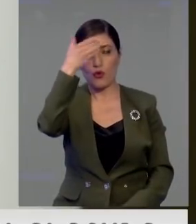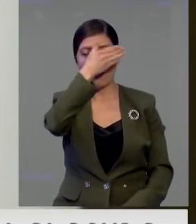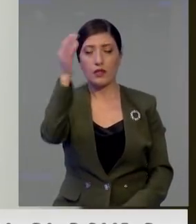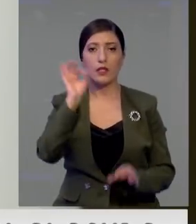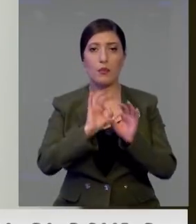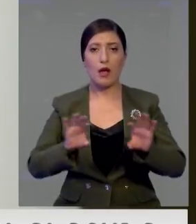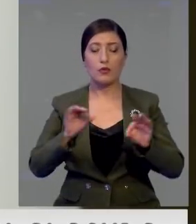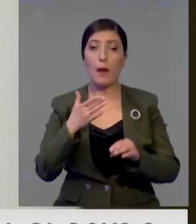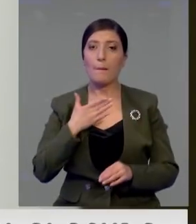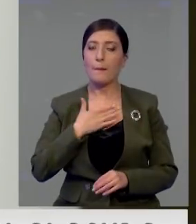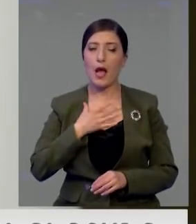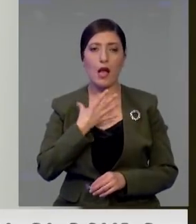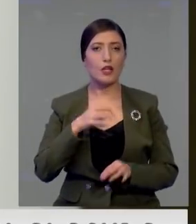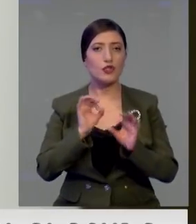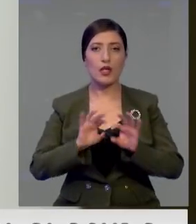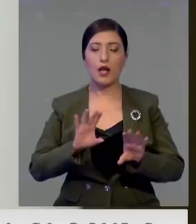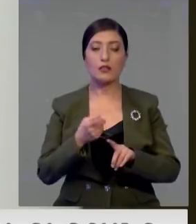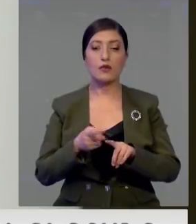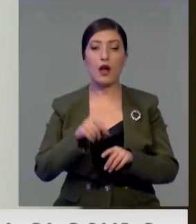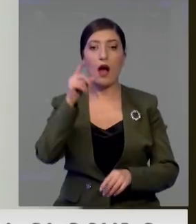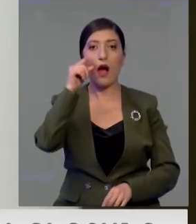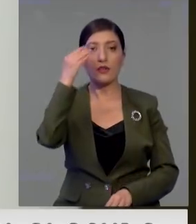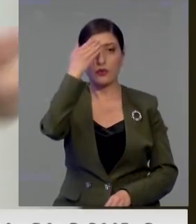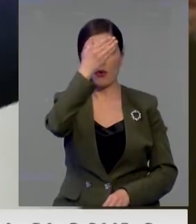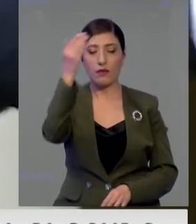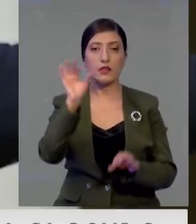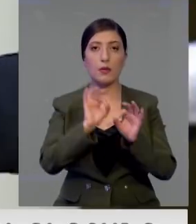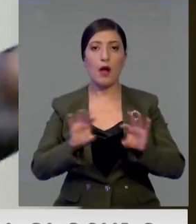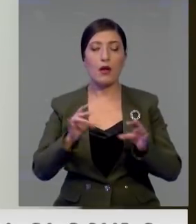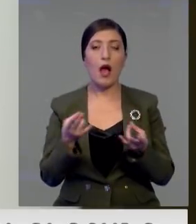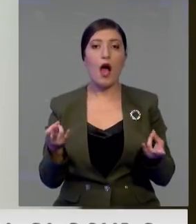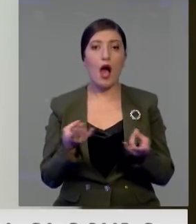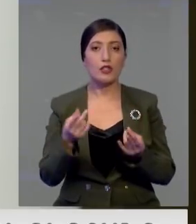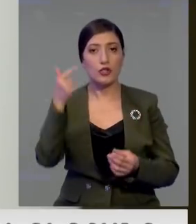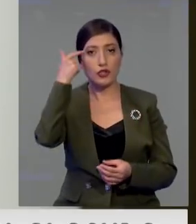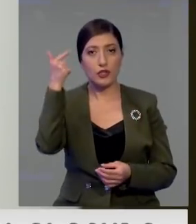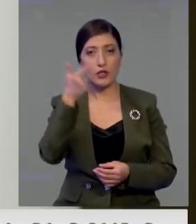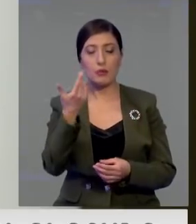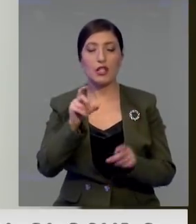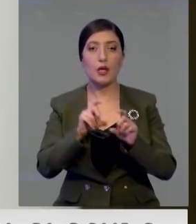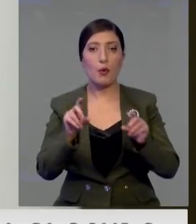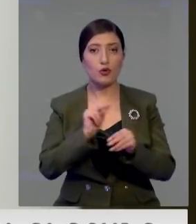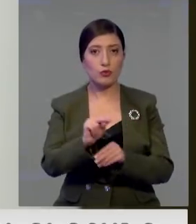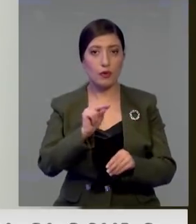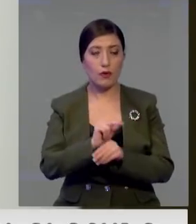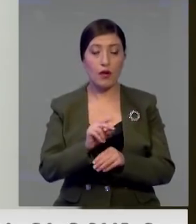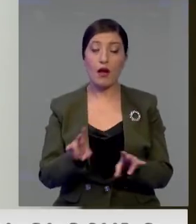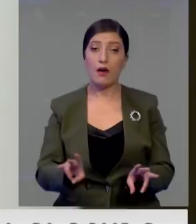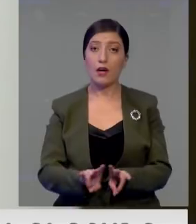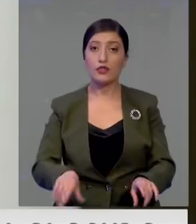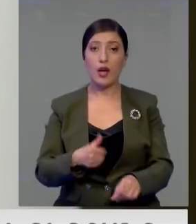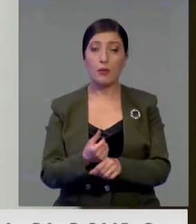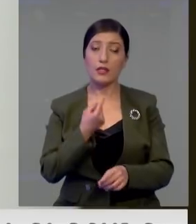Մենք չենք ասում, որ հայ ժողովրդի պատմության այն անհրաժեշտ գիտելիքները մենք պետքա դպրոցում տանք։ Վարչապետը նաև կասկածում է, որ